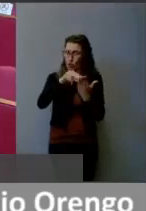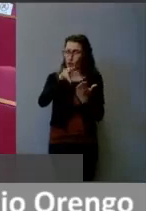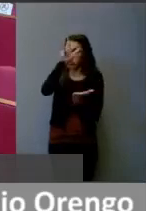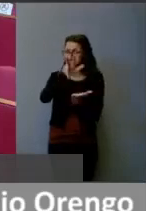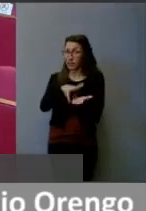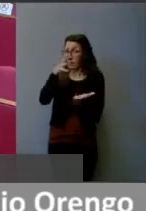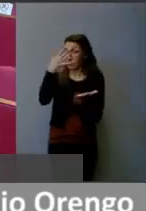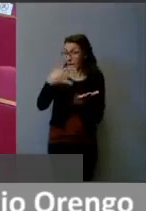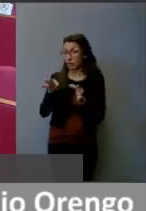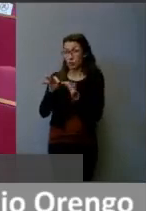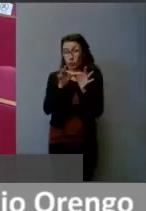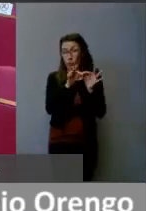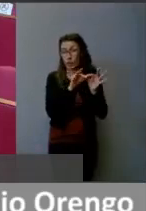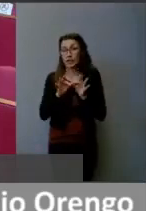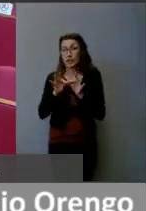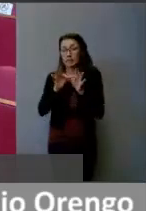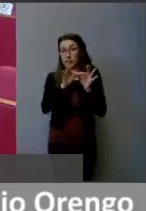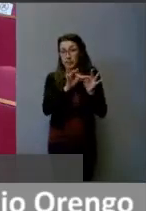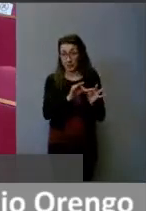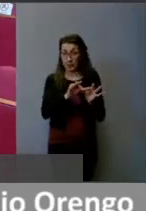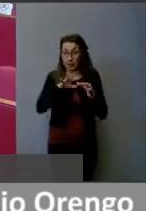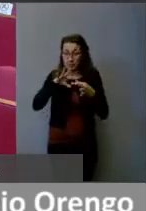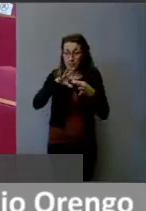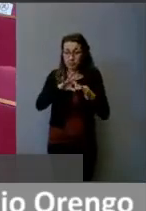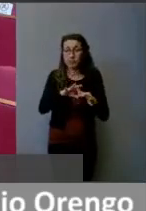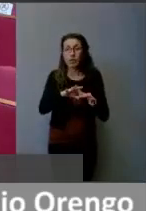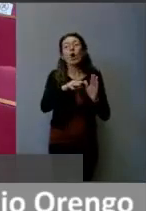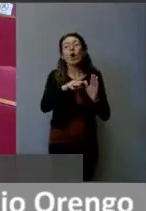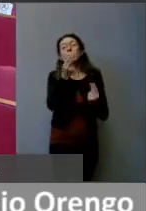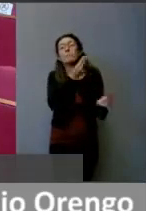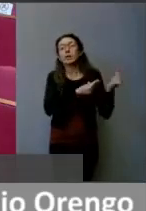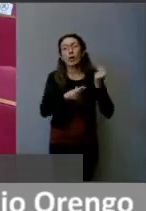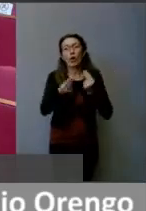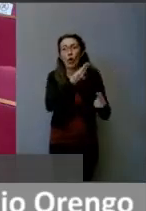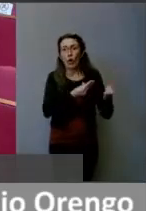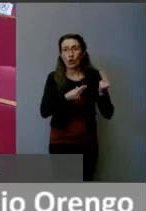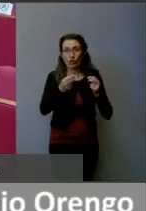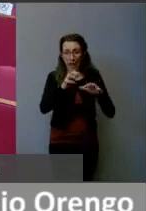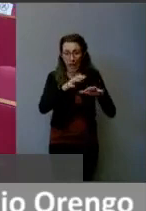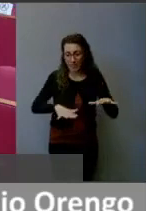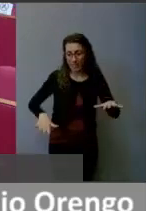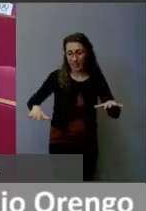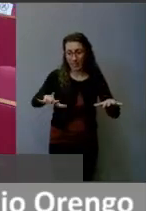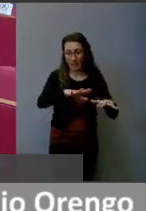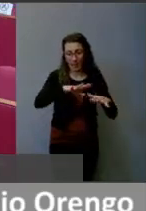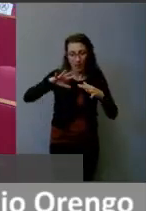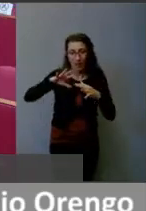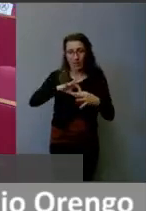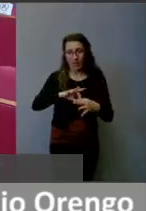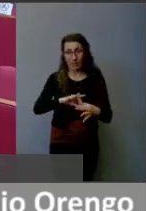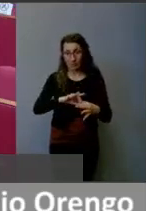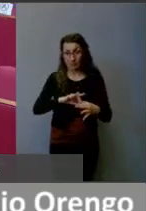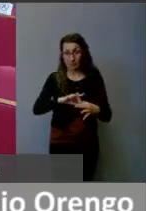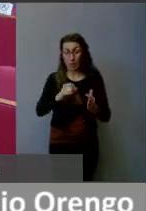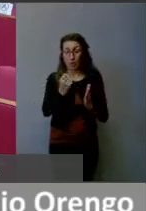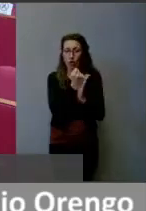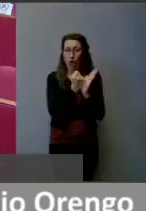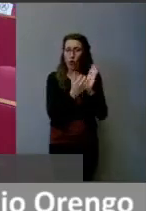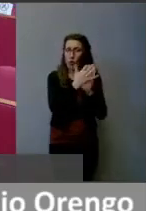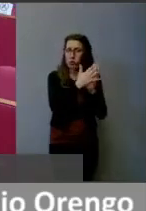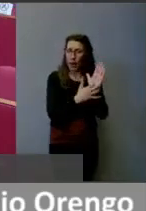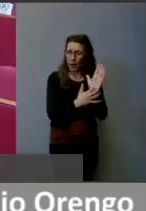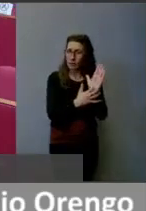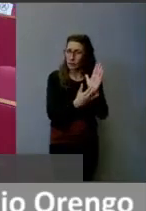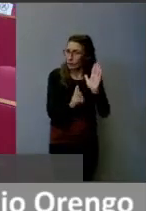municipio relativa ai progetti previsti su quest'area, e all'interno del documento veniva anche ricordato la manifestazione di